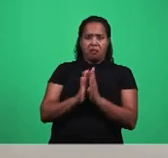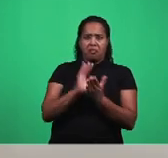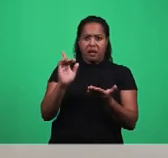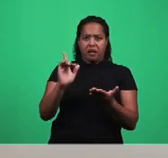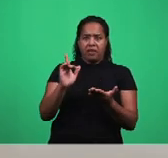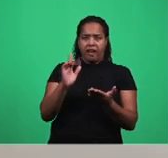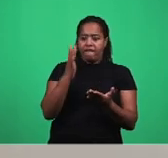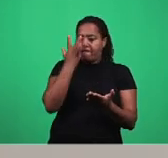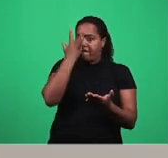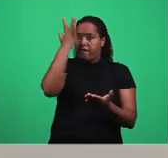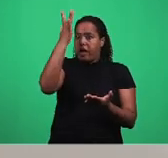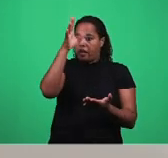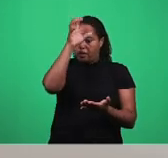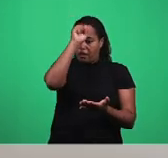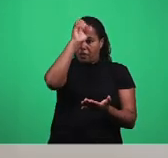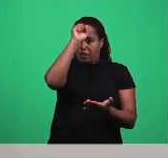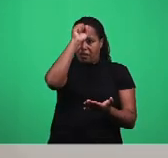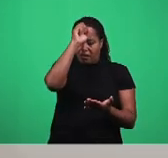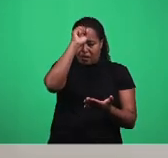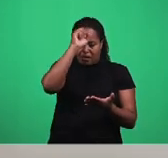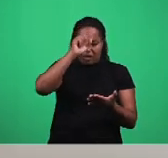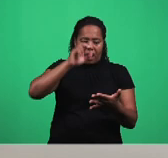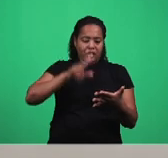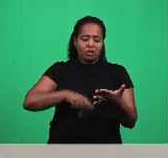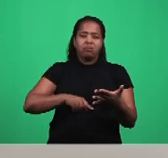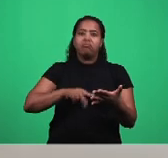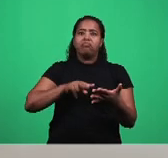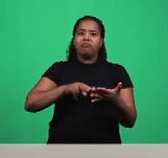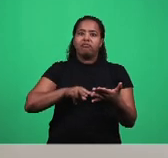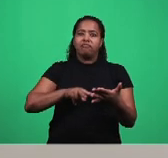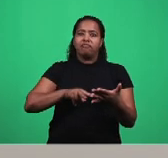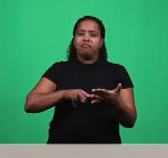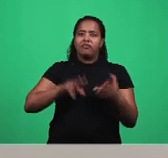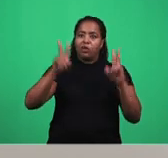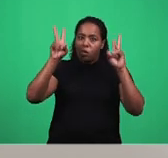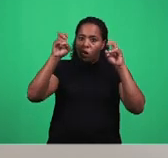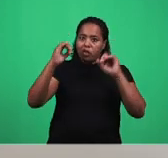facile. Le sujet